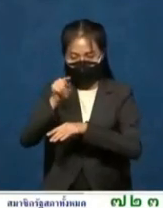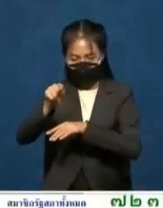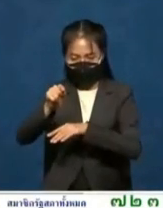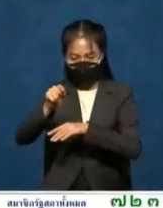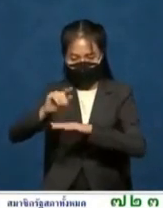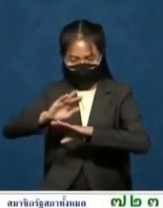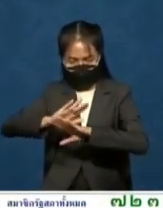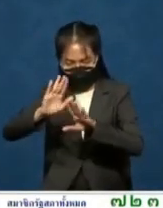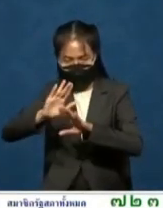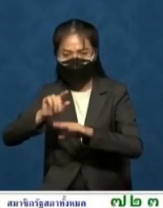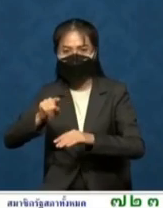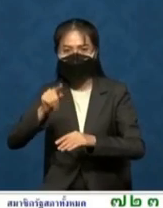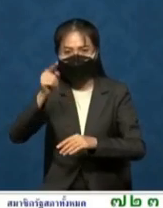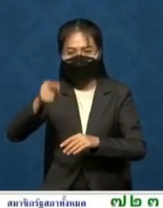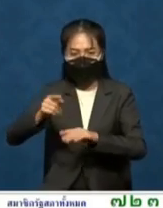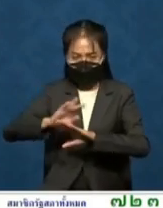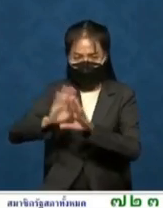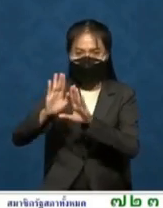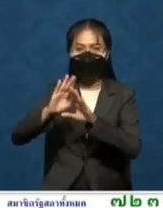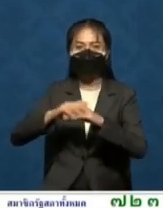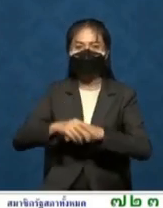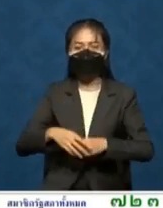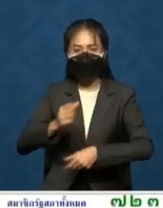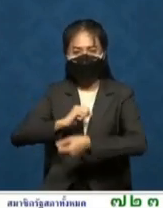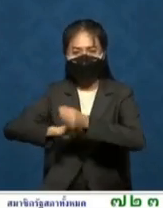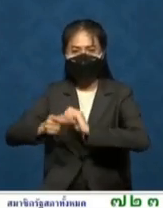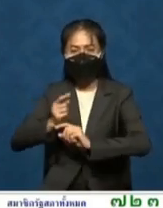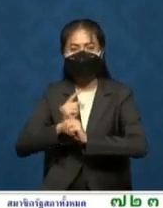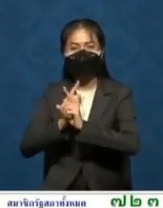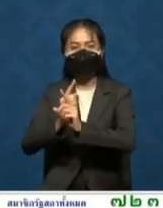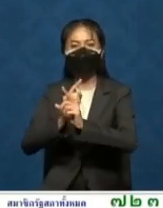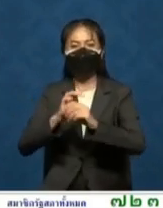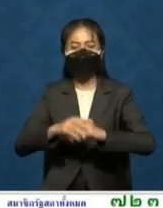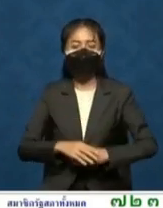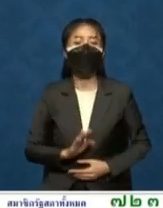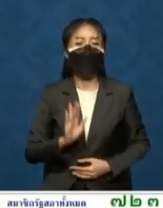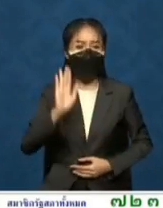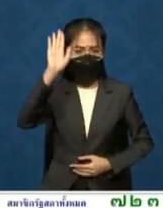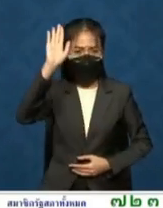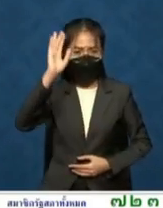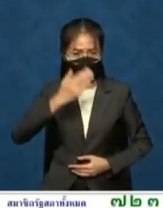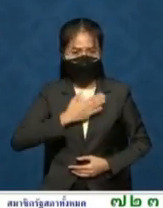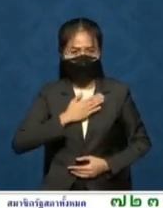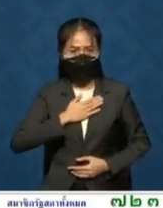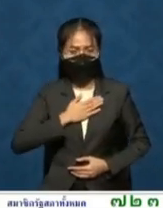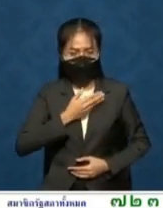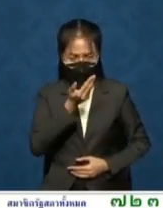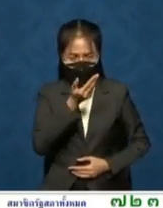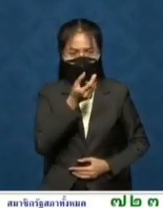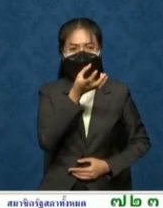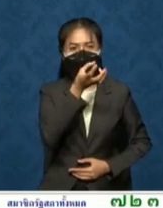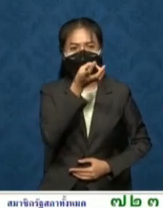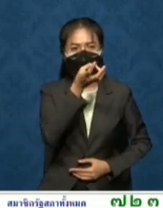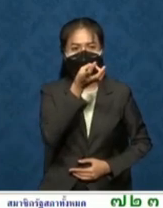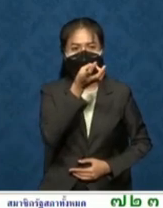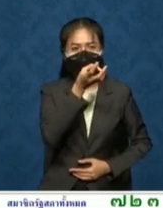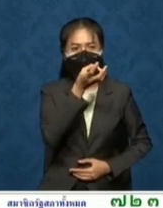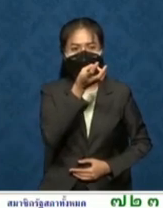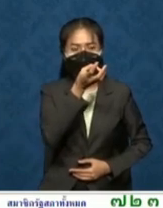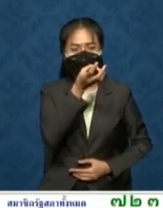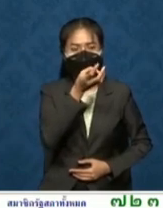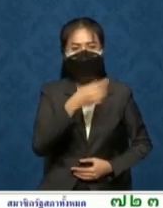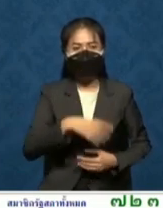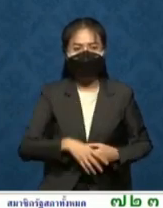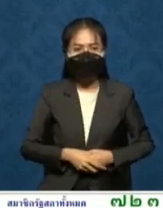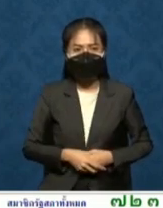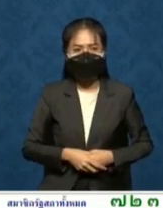ครับถ้าไม่ถอน ท่านประธานผมขออนุญาตครับ ผมขอไม่ให้คุณประเ